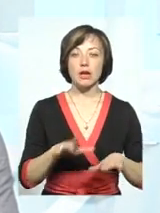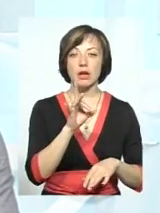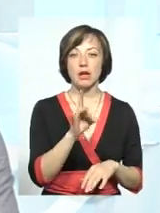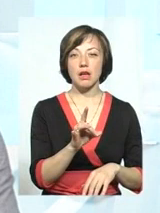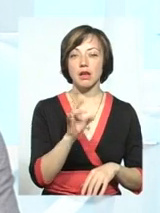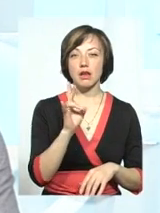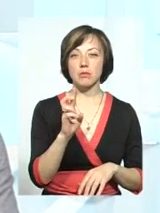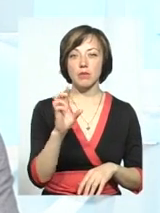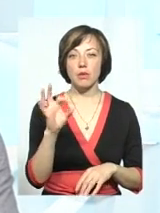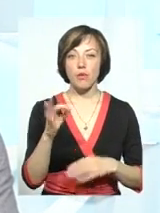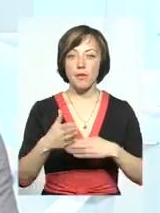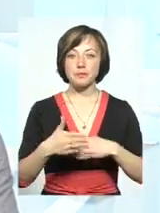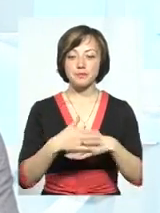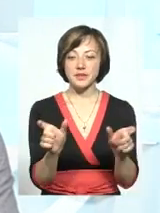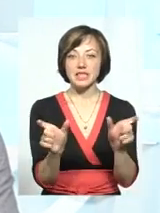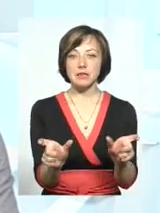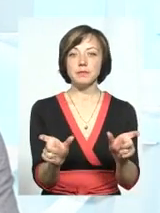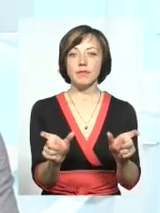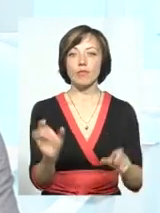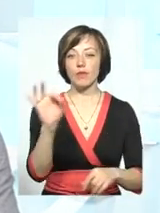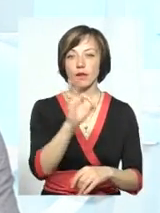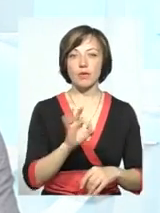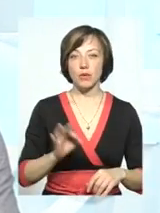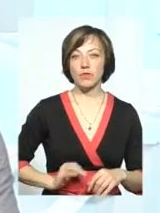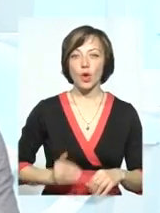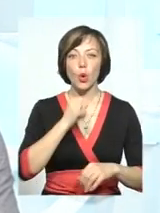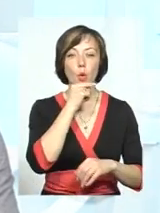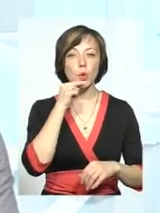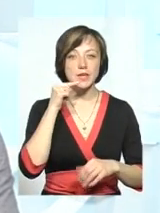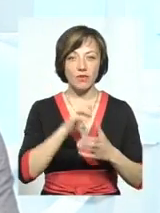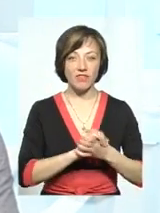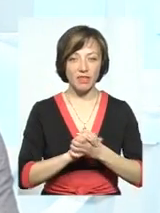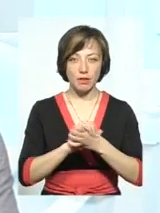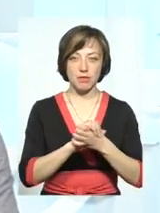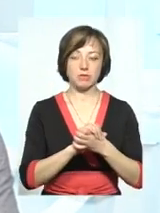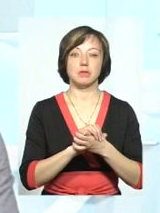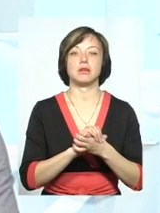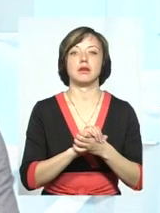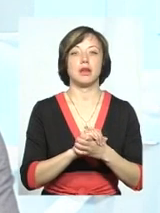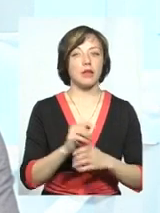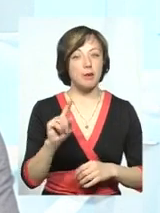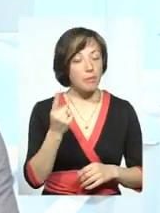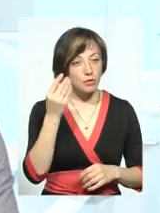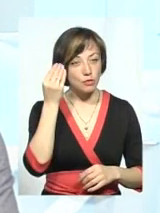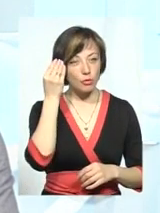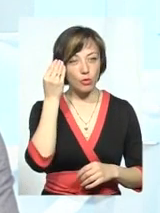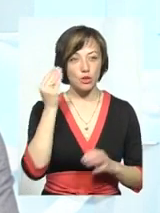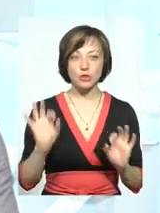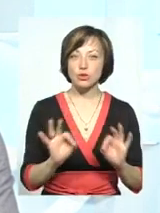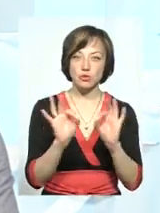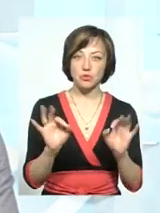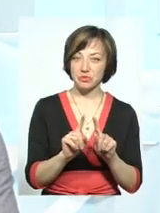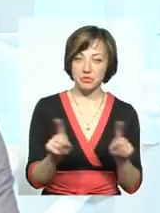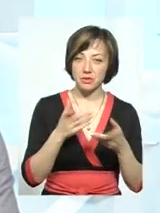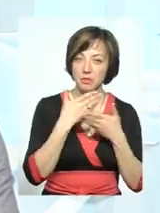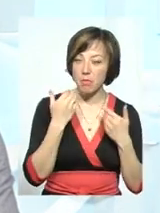передбачає санкції проти низки фізичних та юридичних осіб Російської Федерації. На перший погляд нічого такого,